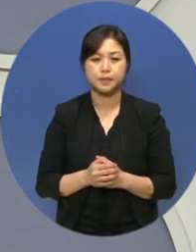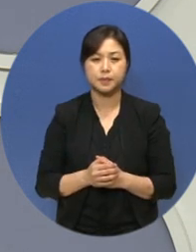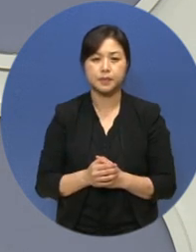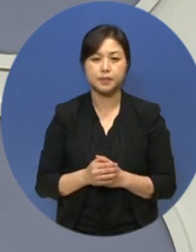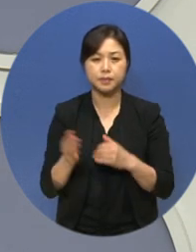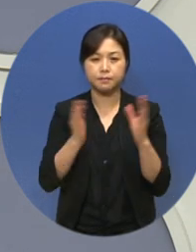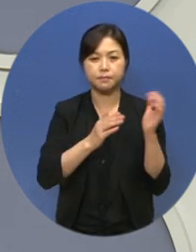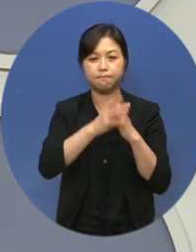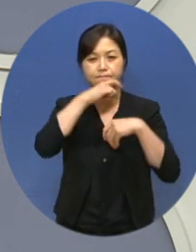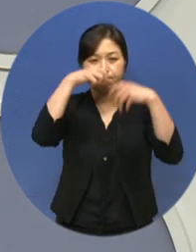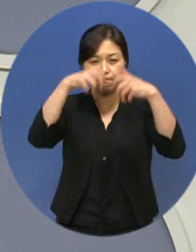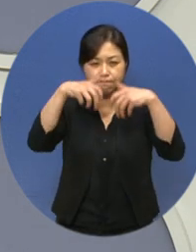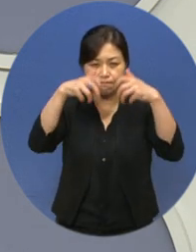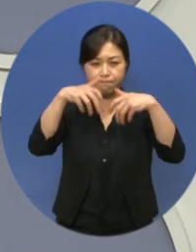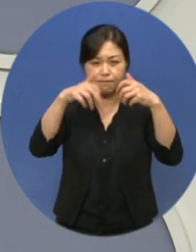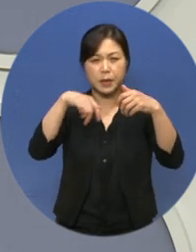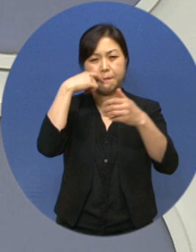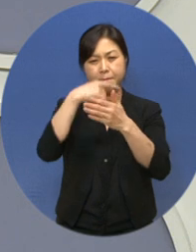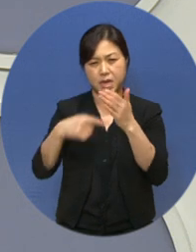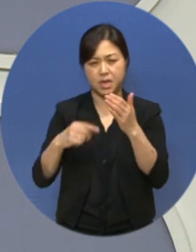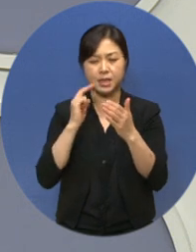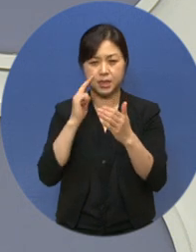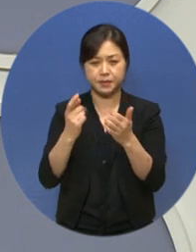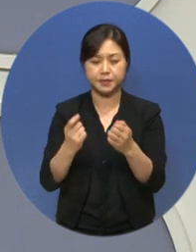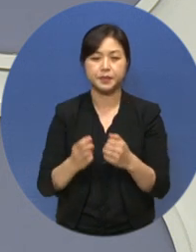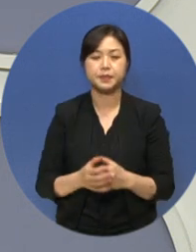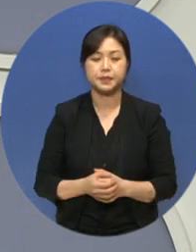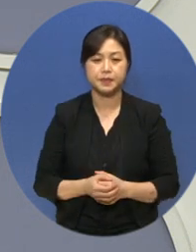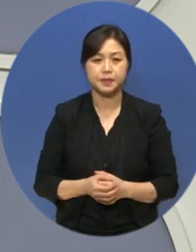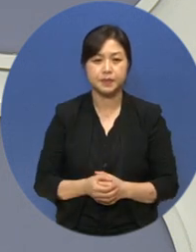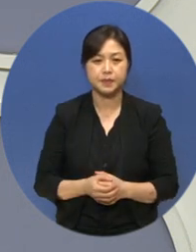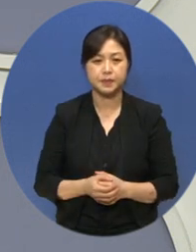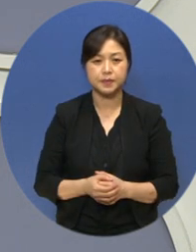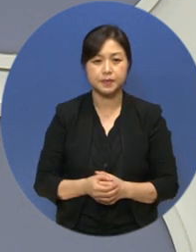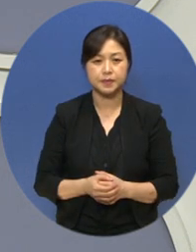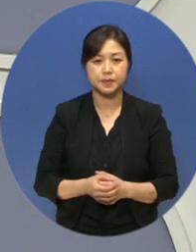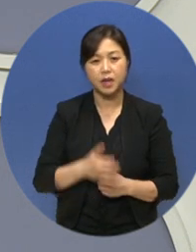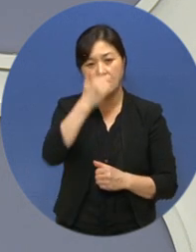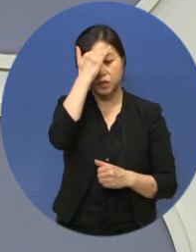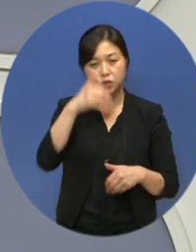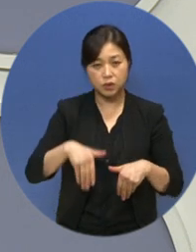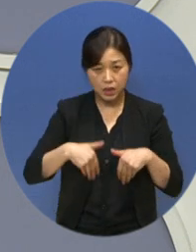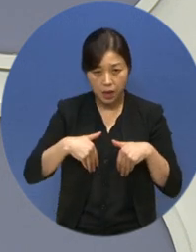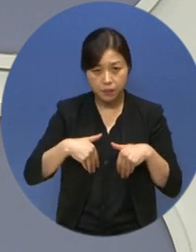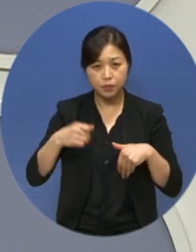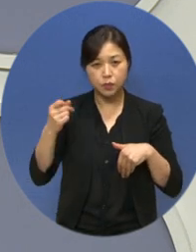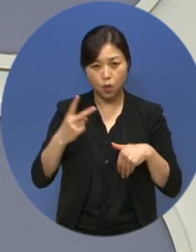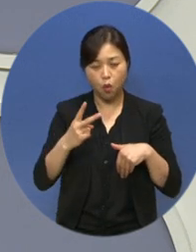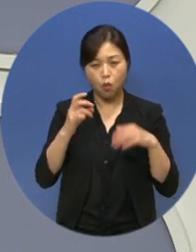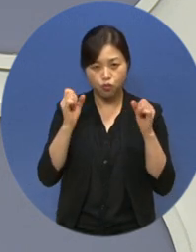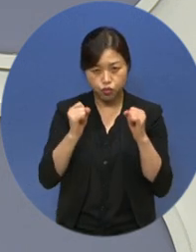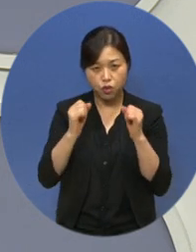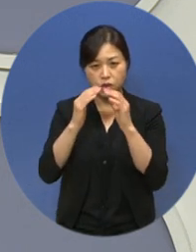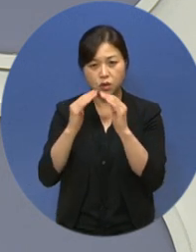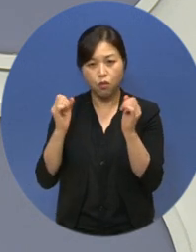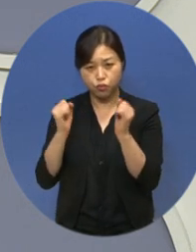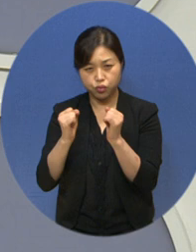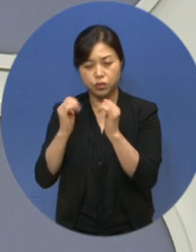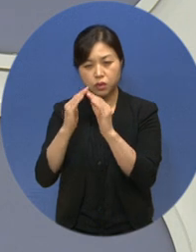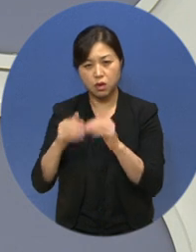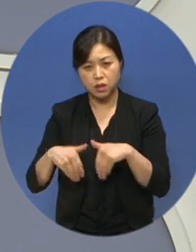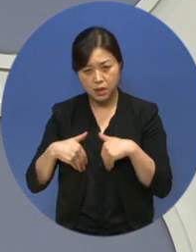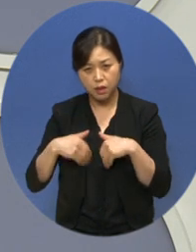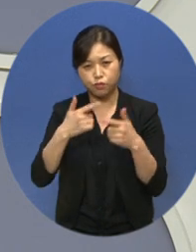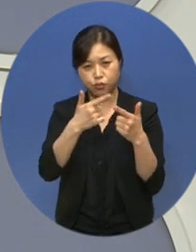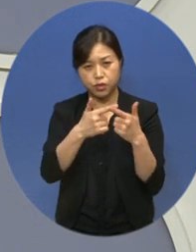직종 호로 해서 큰 피해가 나지 않습니까 그렇죠 뭐니 추천 앙 덕분에 다 충청북도 잘 난도모 전라북도